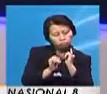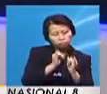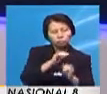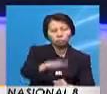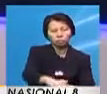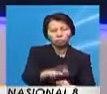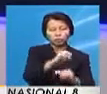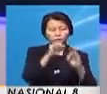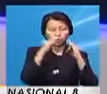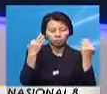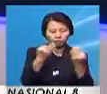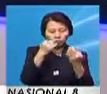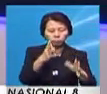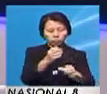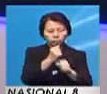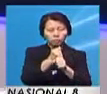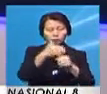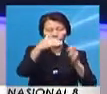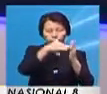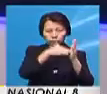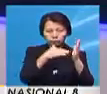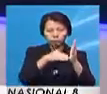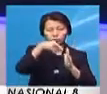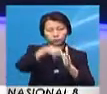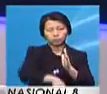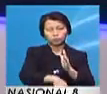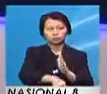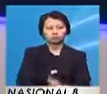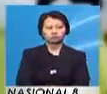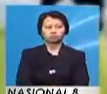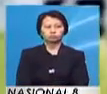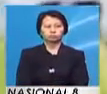dan keluarganya untuk mendapat butiran lanjut.